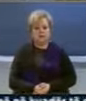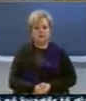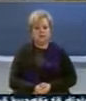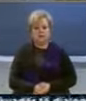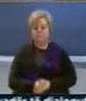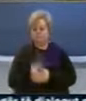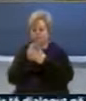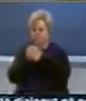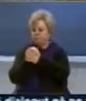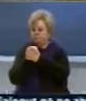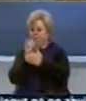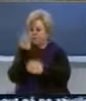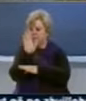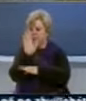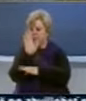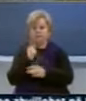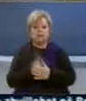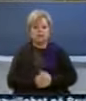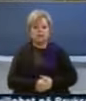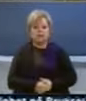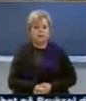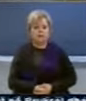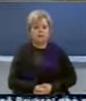Koleg deputet,